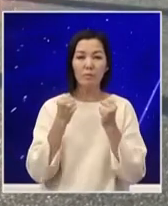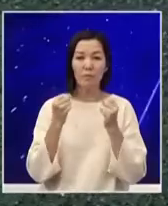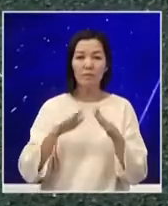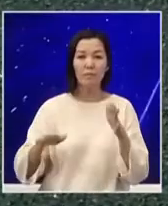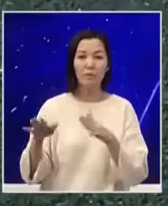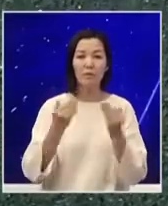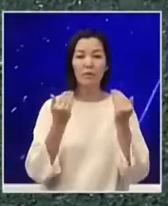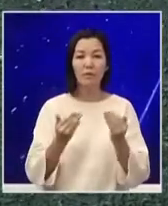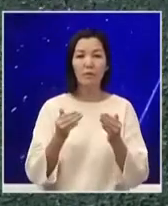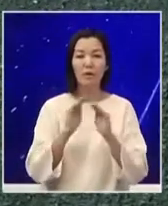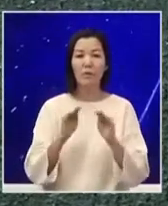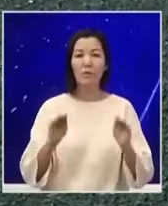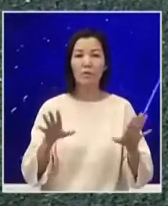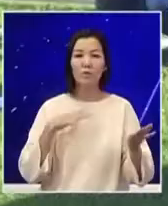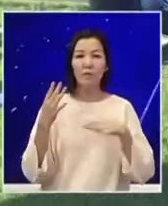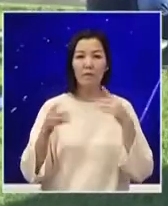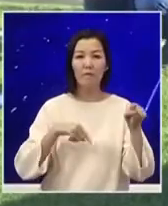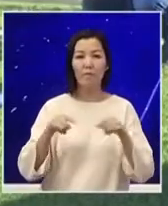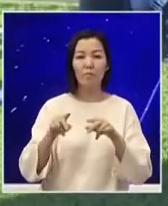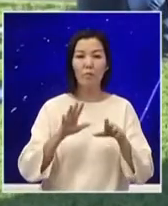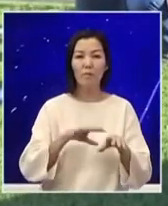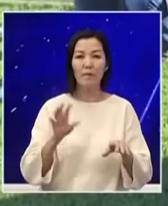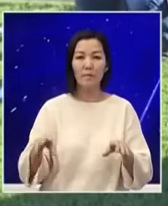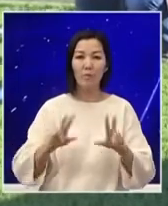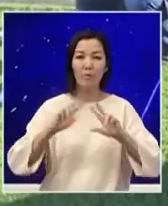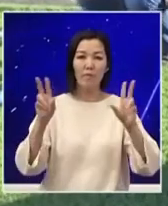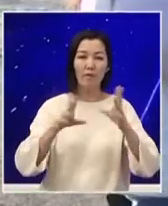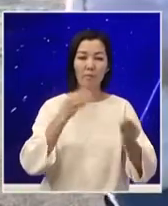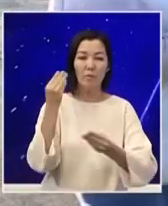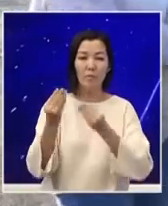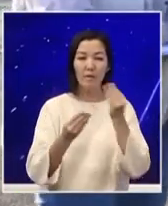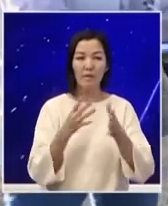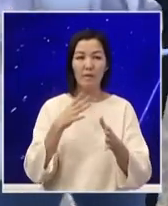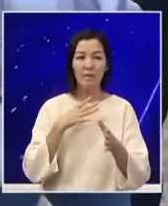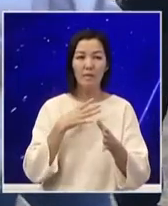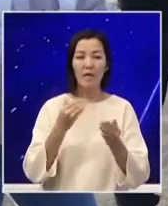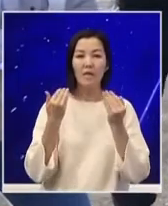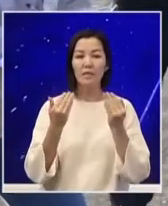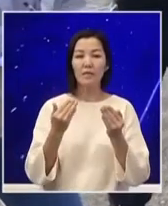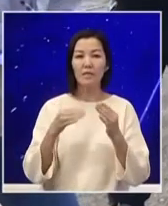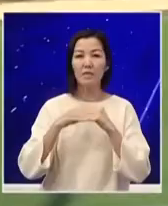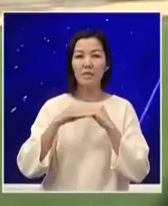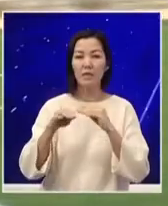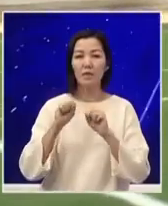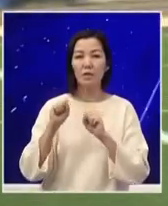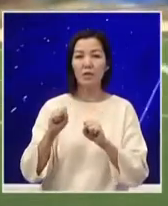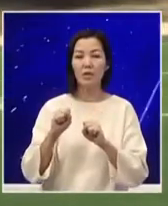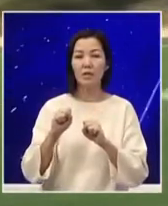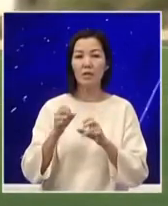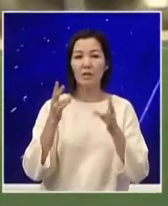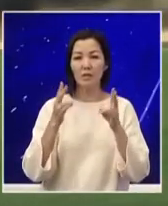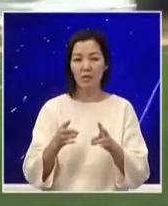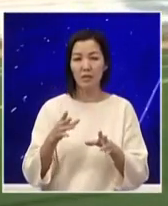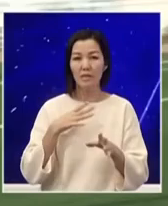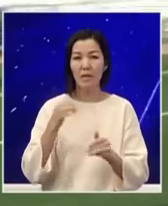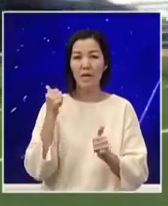площадку. Теперь ученики смогут заниматься футболом, баскетболом и волейболом. Тартановое покрытие защищает детей от ударов и ушибов. В целом, практически